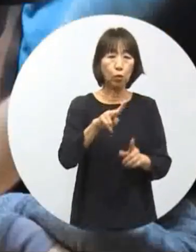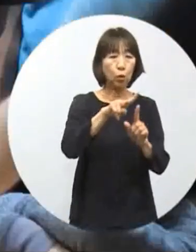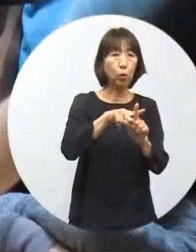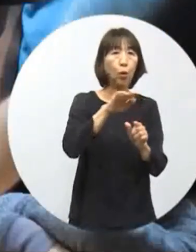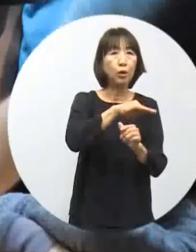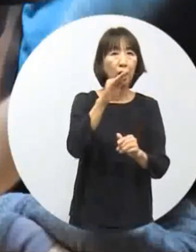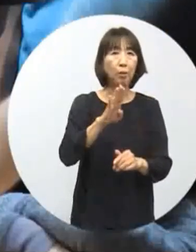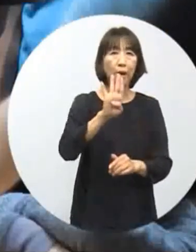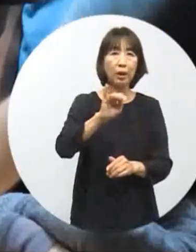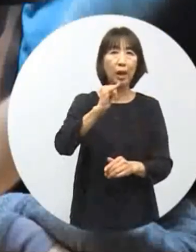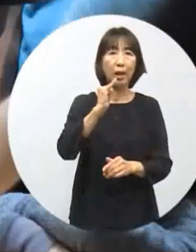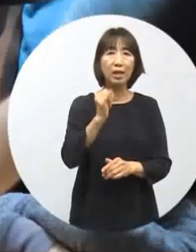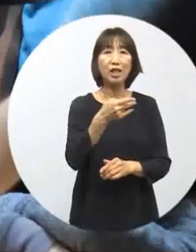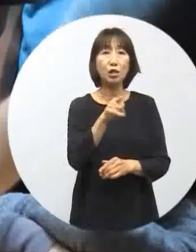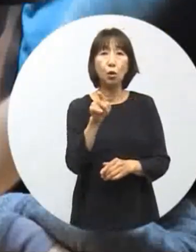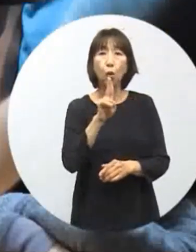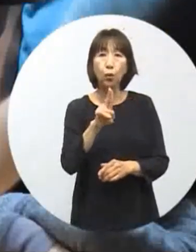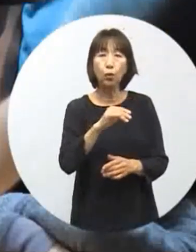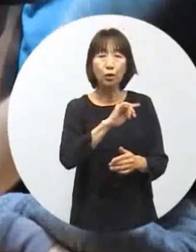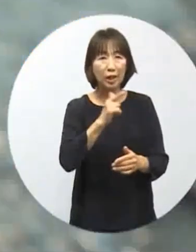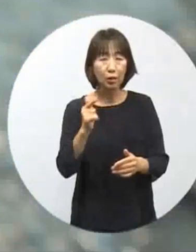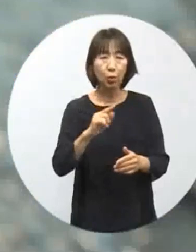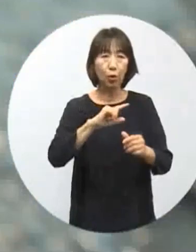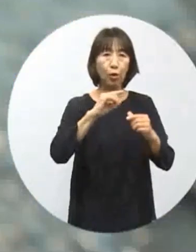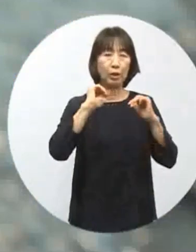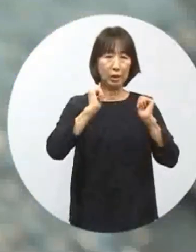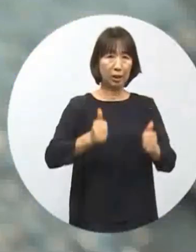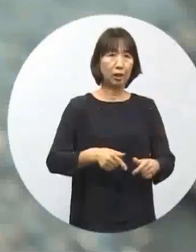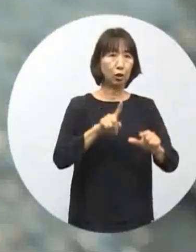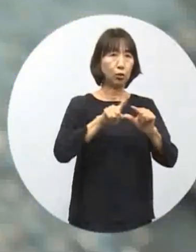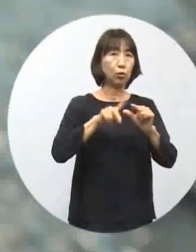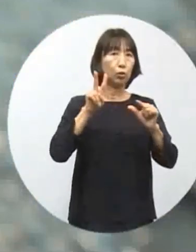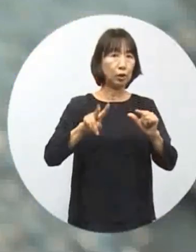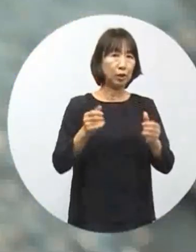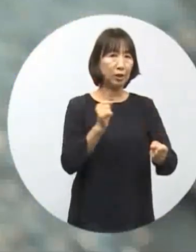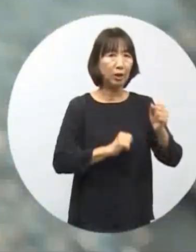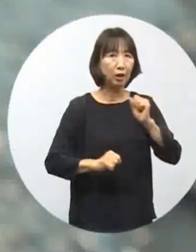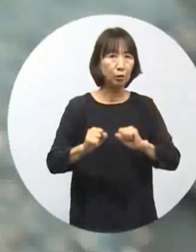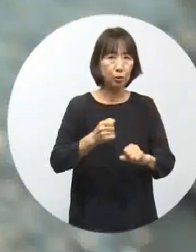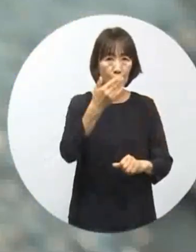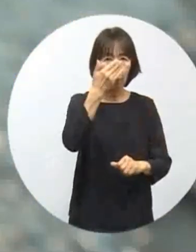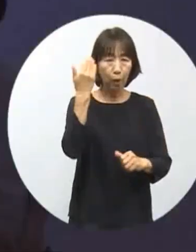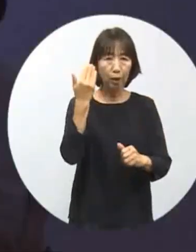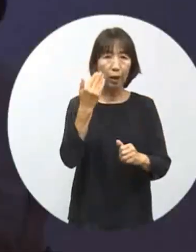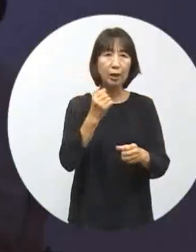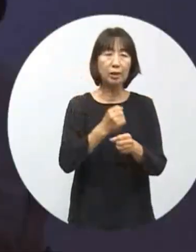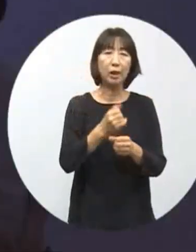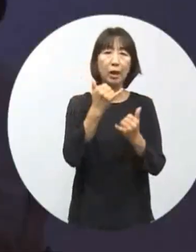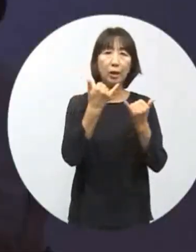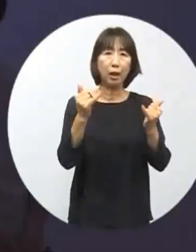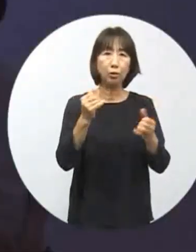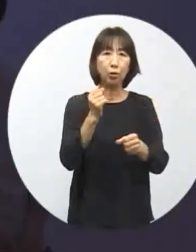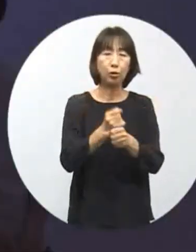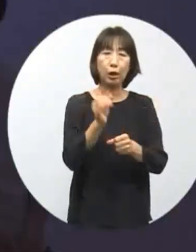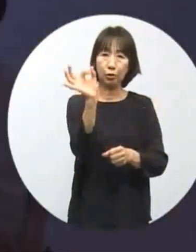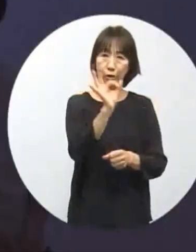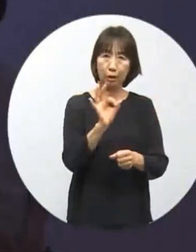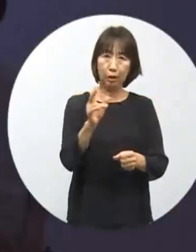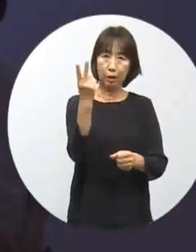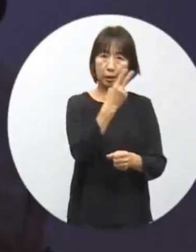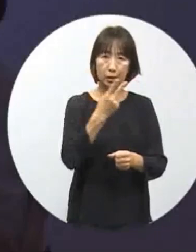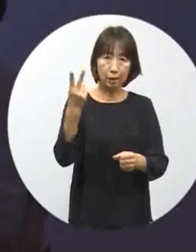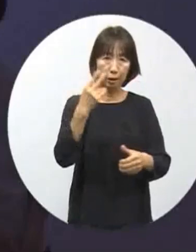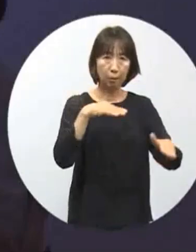じめ、茅ヶ崎を拠点として活動している新進作家などの作品2000点余りを所